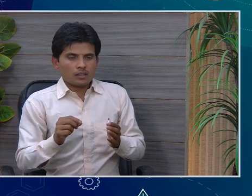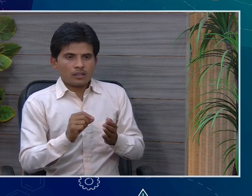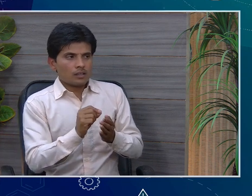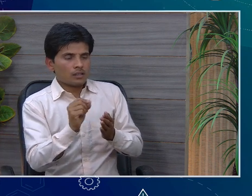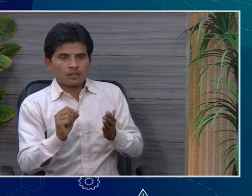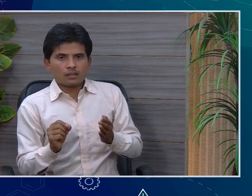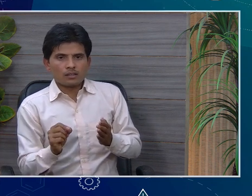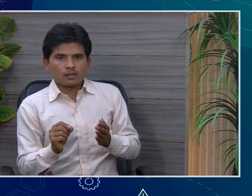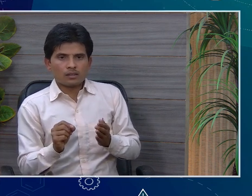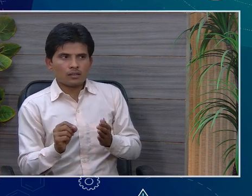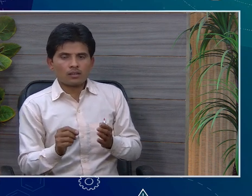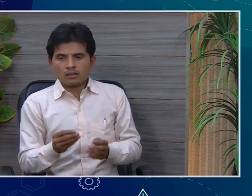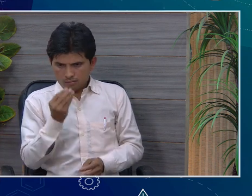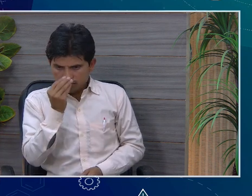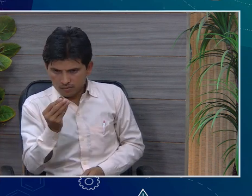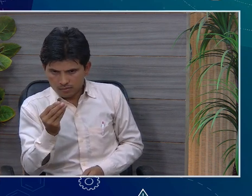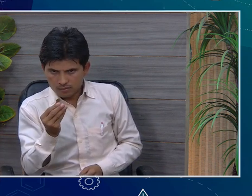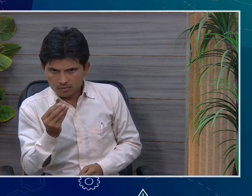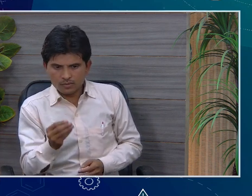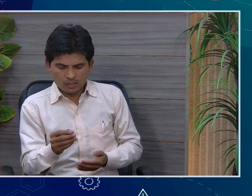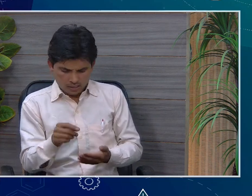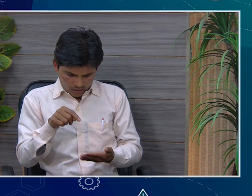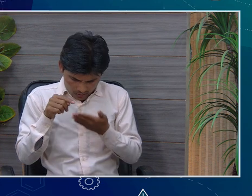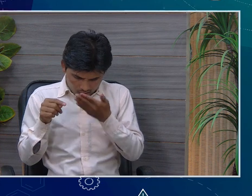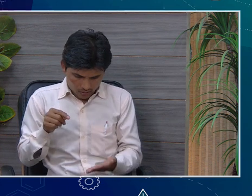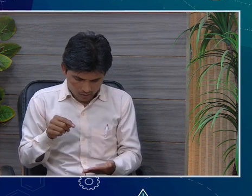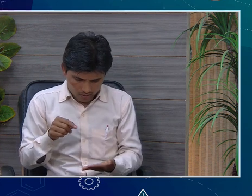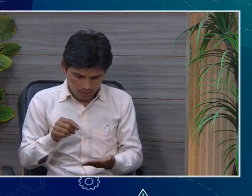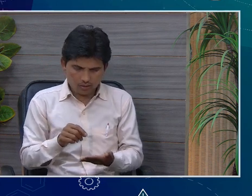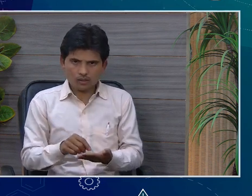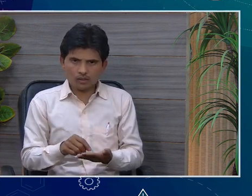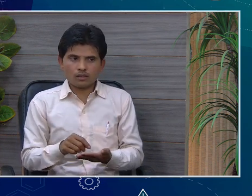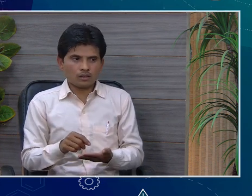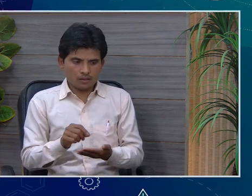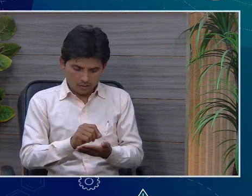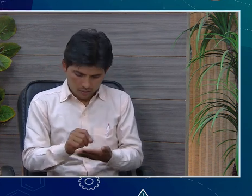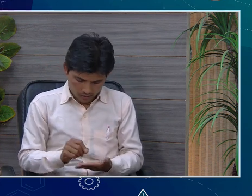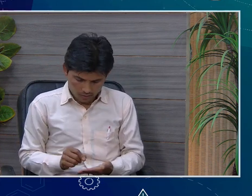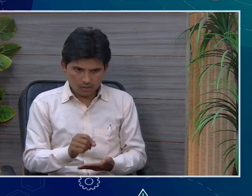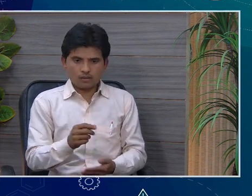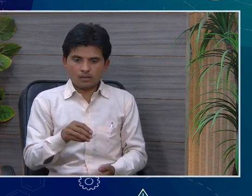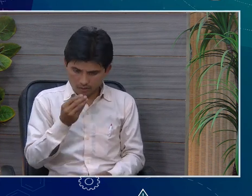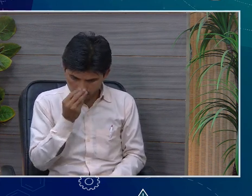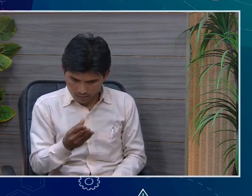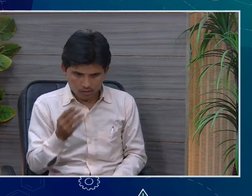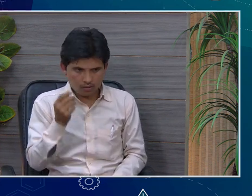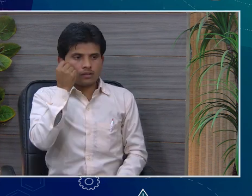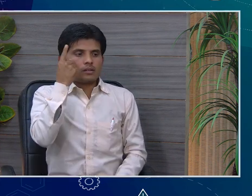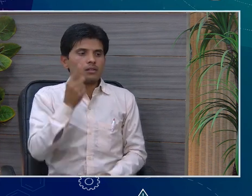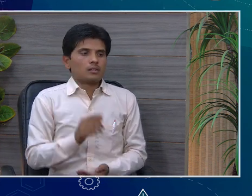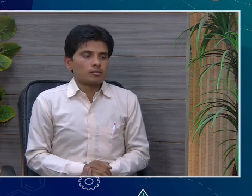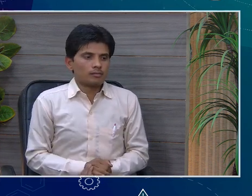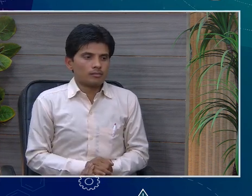कि नीचे रखकर आप बताएंगे तो हमारे देश को भी देखने वालों के कुछ अच्छे से समझ आएगा चोर